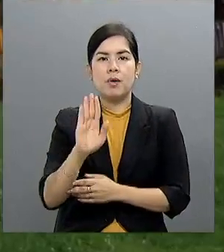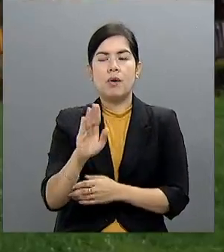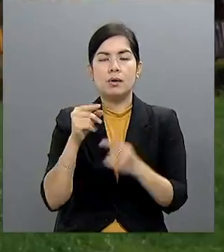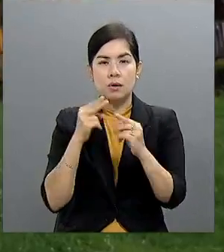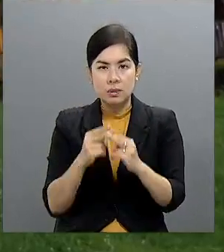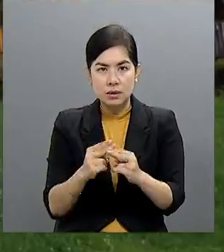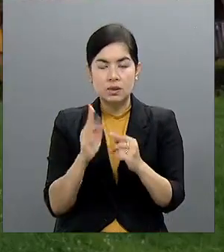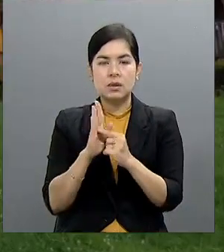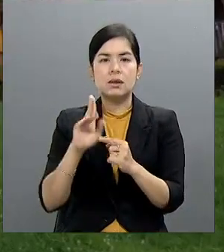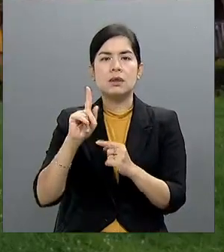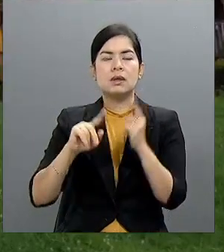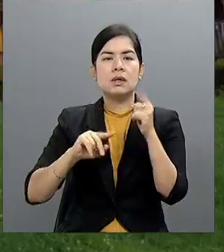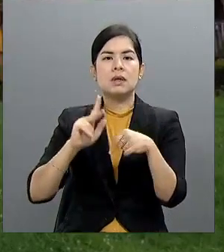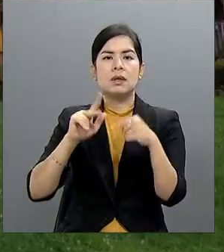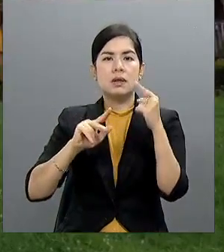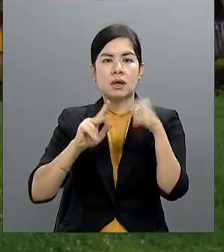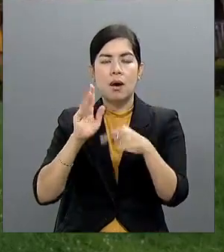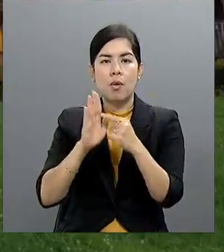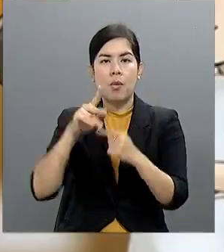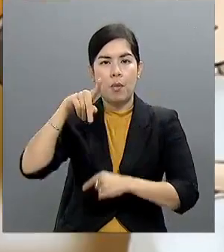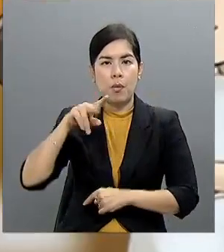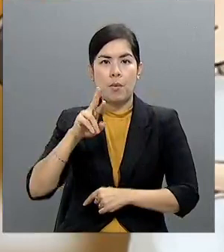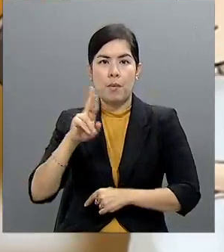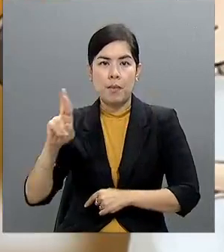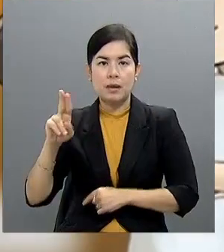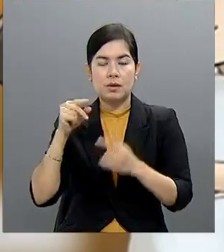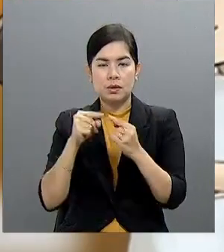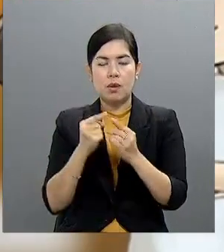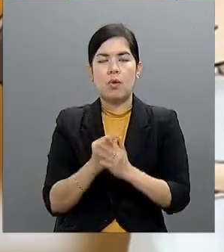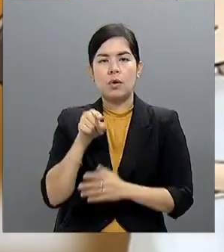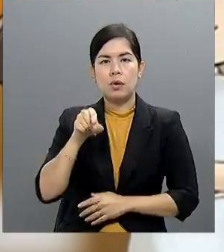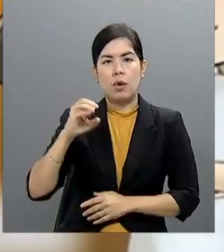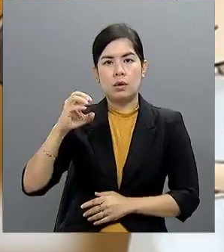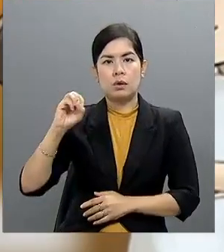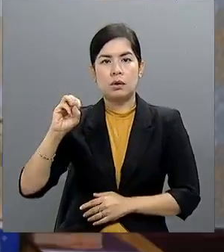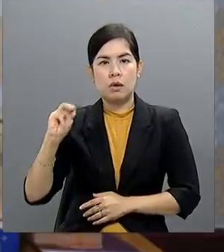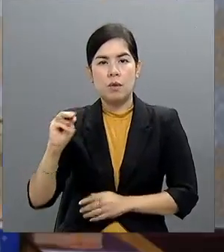www.เข้าพรรษาออนไลน์.com และ www.เวียนเทียนออนไลน์ .com ค่ะ